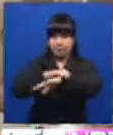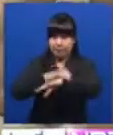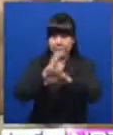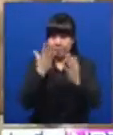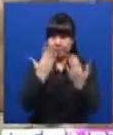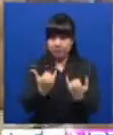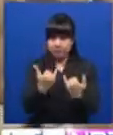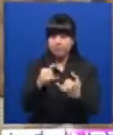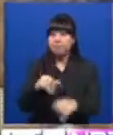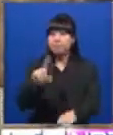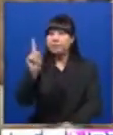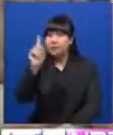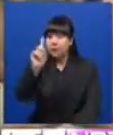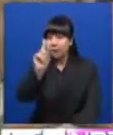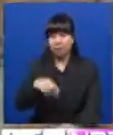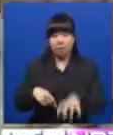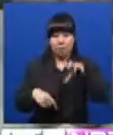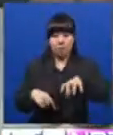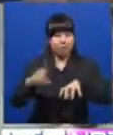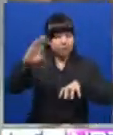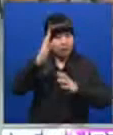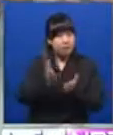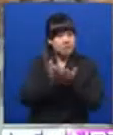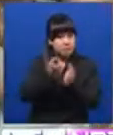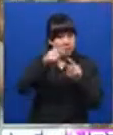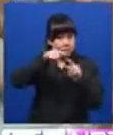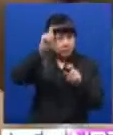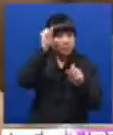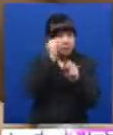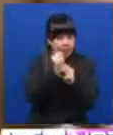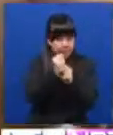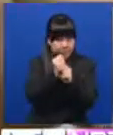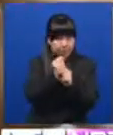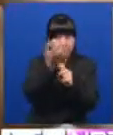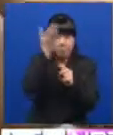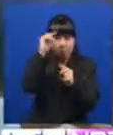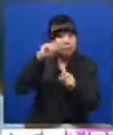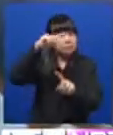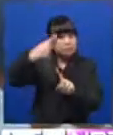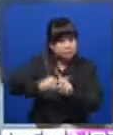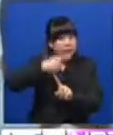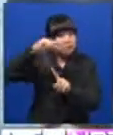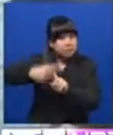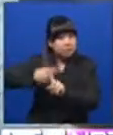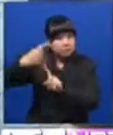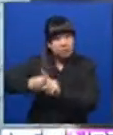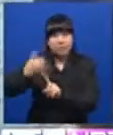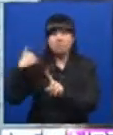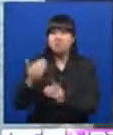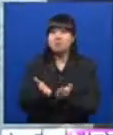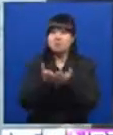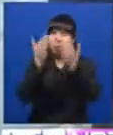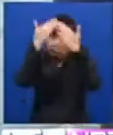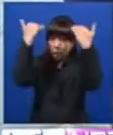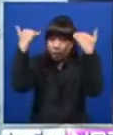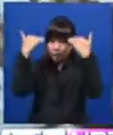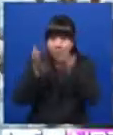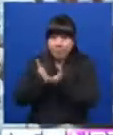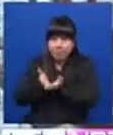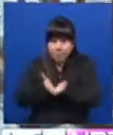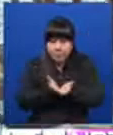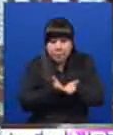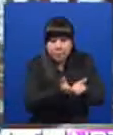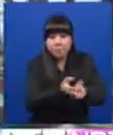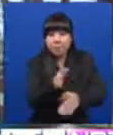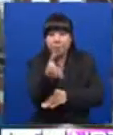เพียงการป้องปรามที่กองบัญชาการทัพเรือภาคที่1ดำเนินการเพราะแต่ละเดือนจะมีเรือประมงสัญชาติเวียดนามเข้ามาทำการประมง